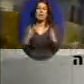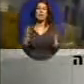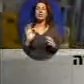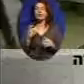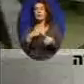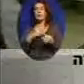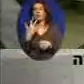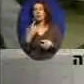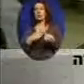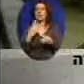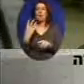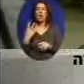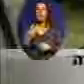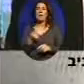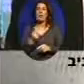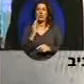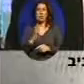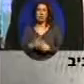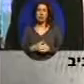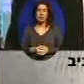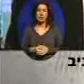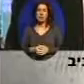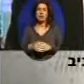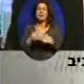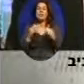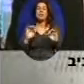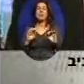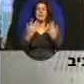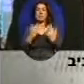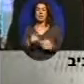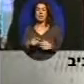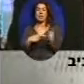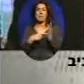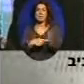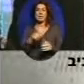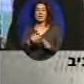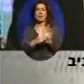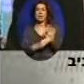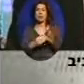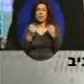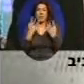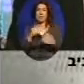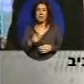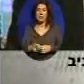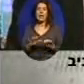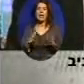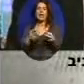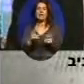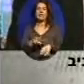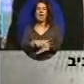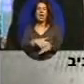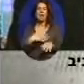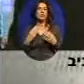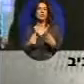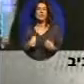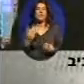3 עד פי 4 מהעלות הישירה. וכשאתה מציג את הנתונים הבאמת מדהימים האלה, איך אנחנו יכולים להרגיש טוב